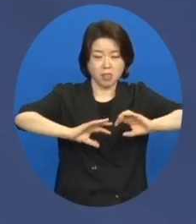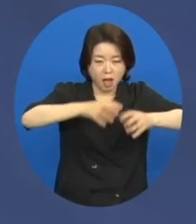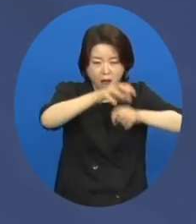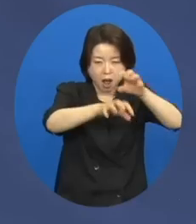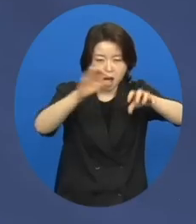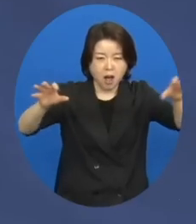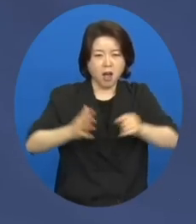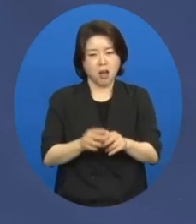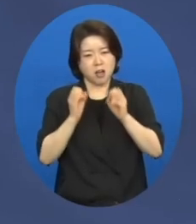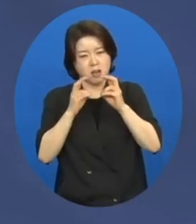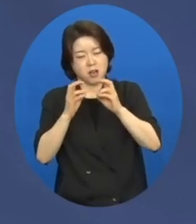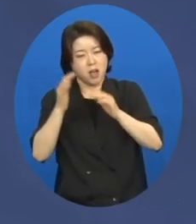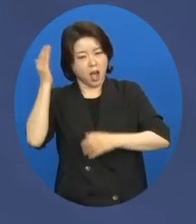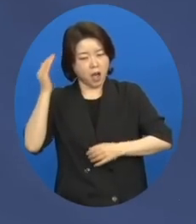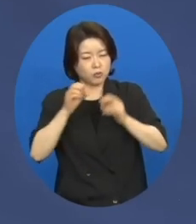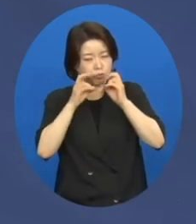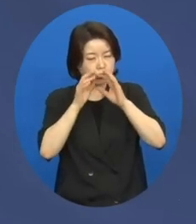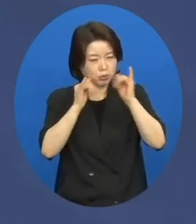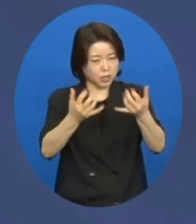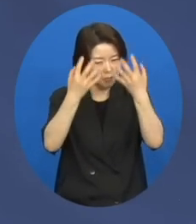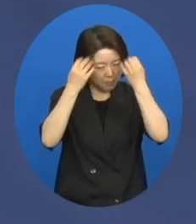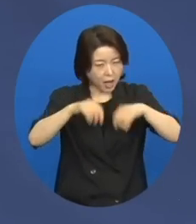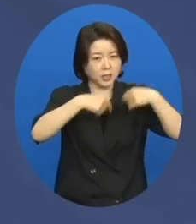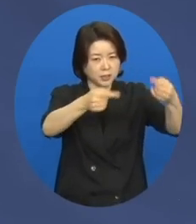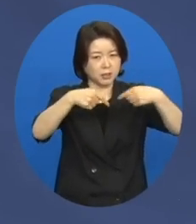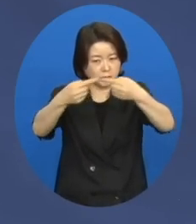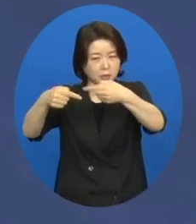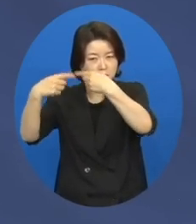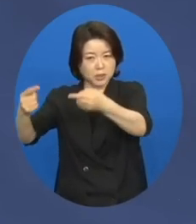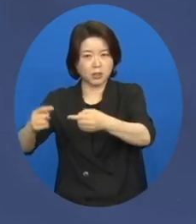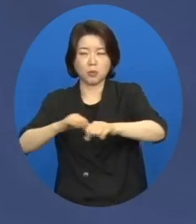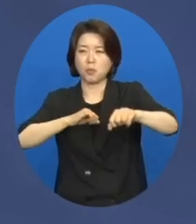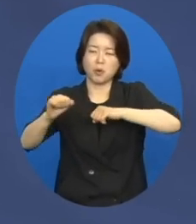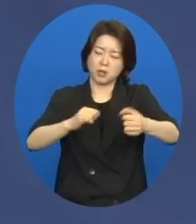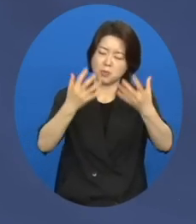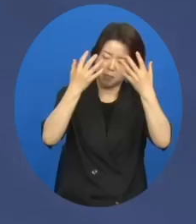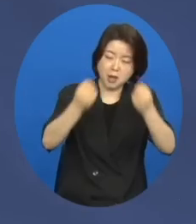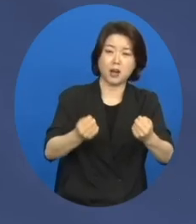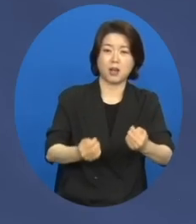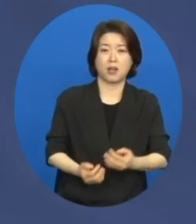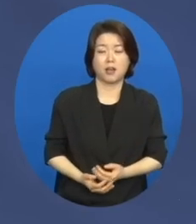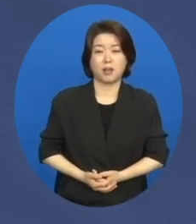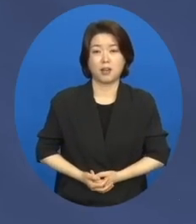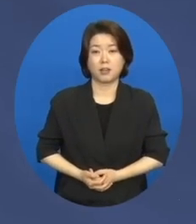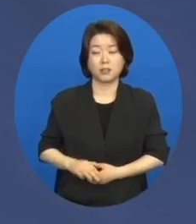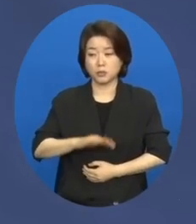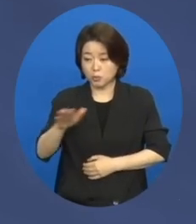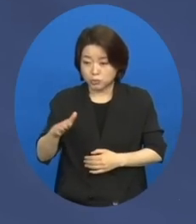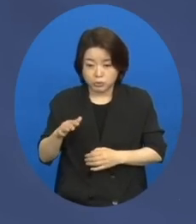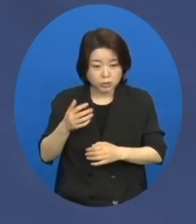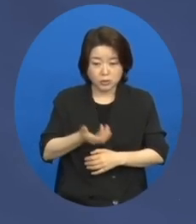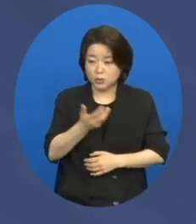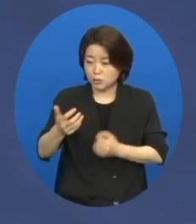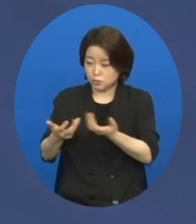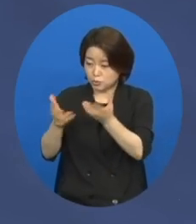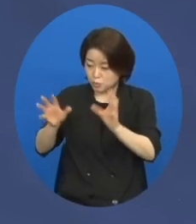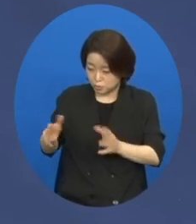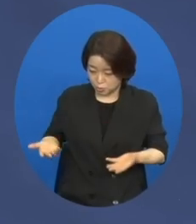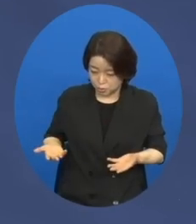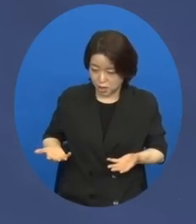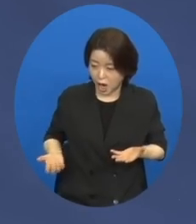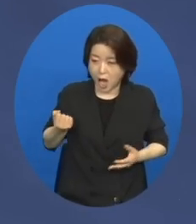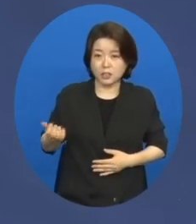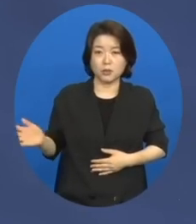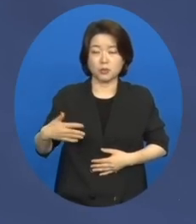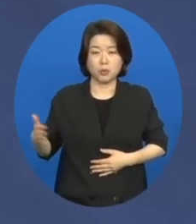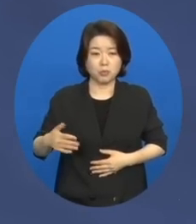그냥 정말 대단한 사역들을 하고 계실 때였습니다. 자, 그런데 저희는 그렇다 할 만한 뭐 아무것도 가진 것도 없고